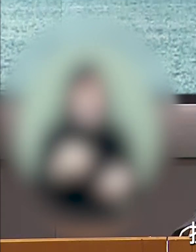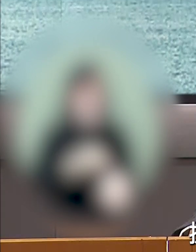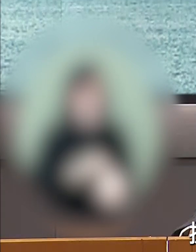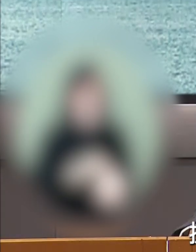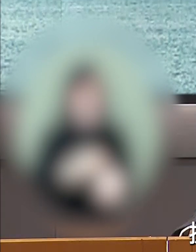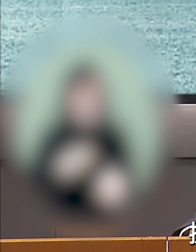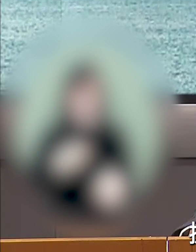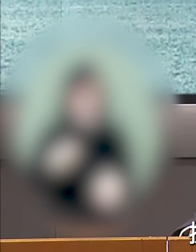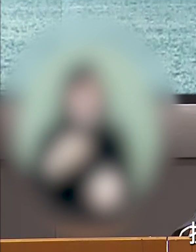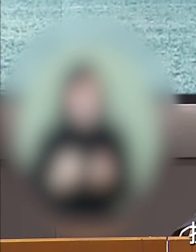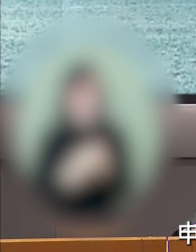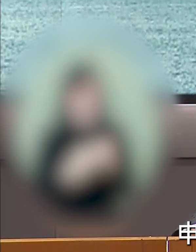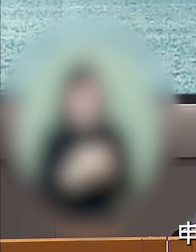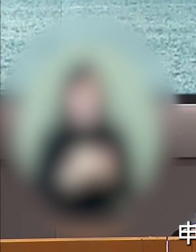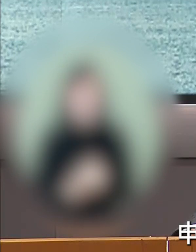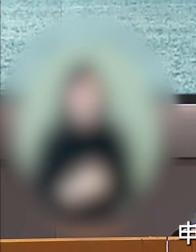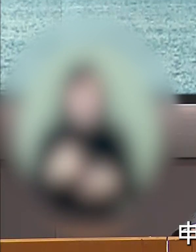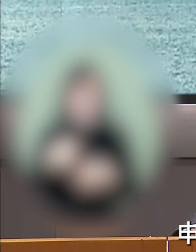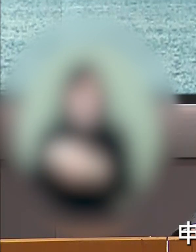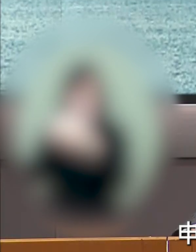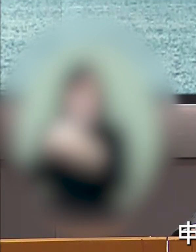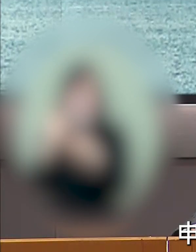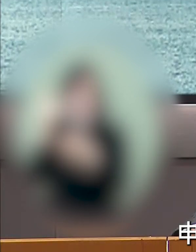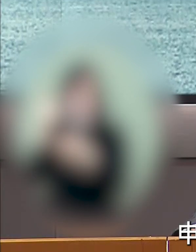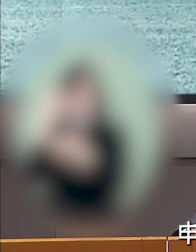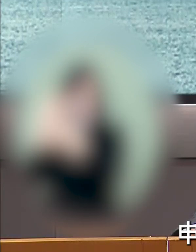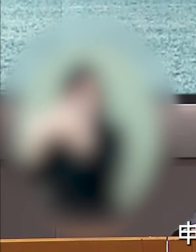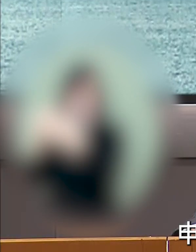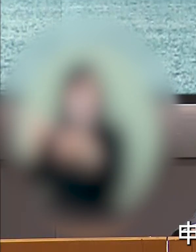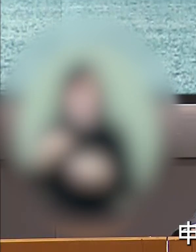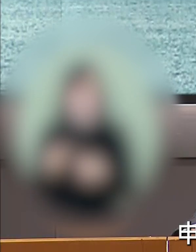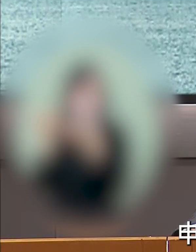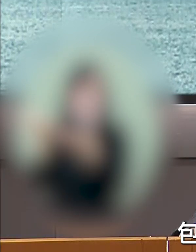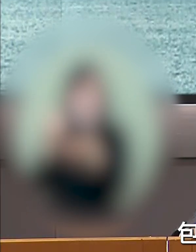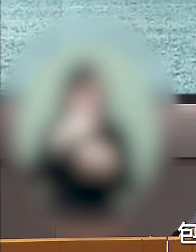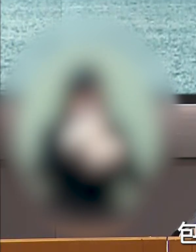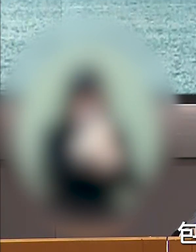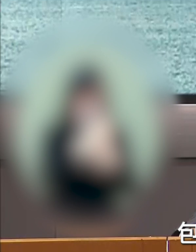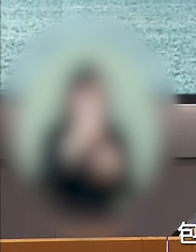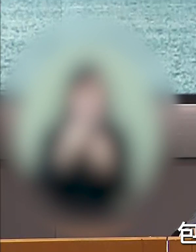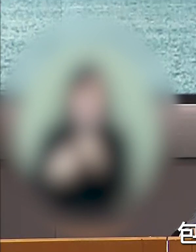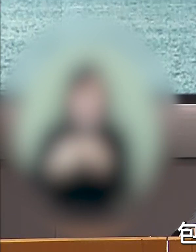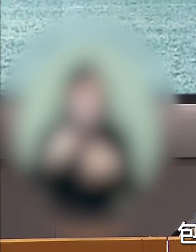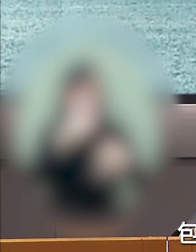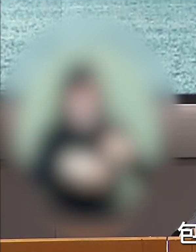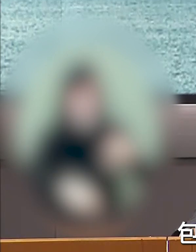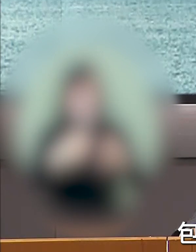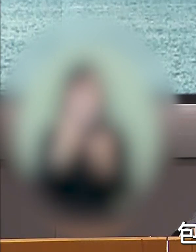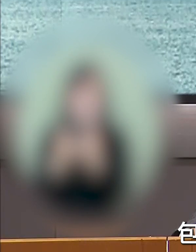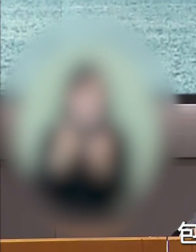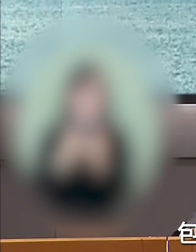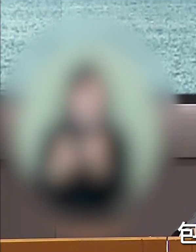援。申報的人士需要提供測試的詳情，包括個人的資料以